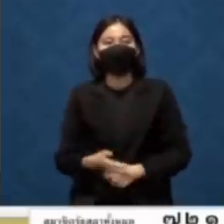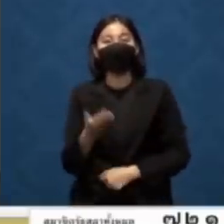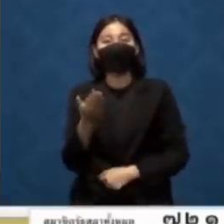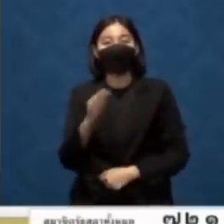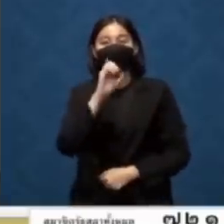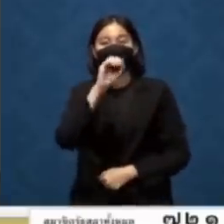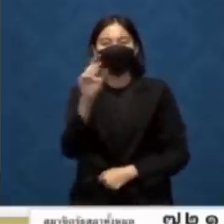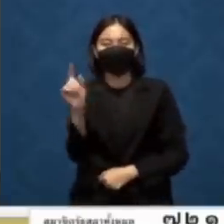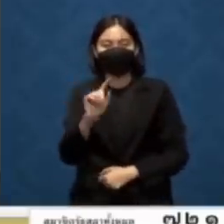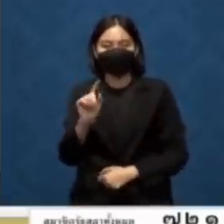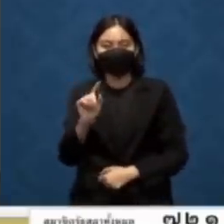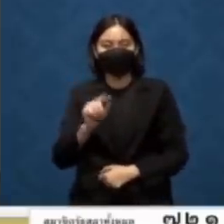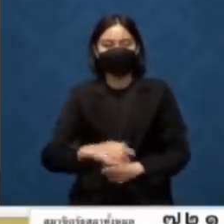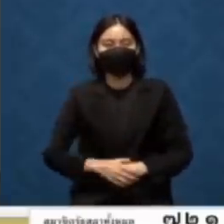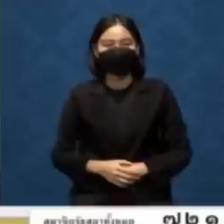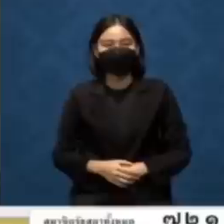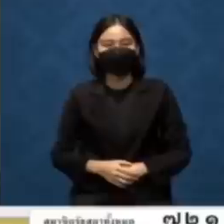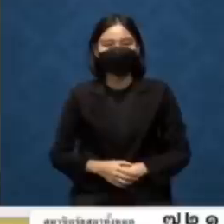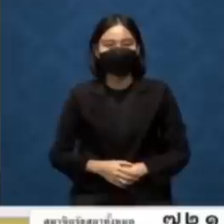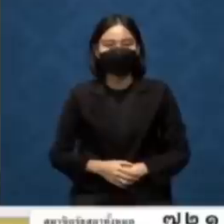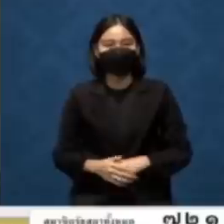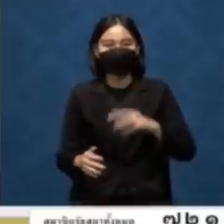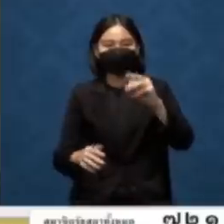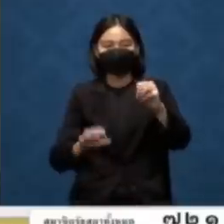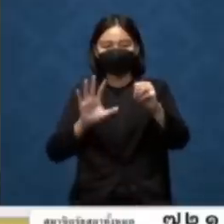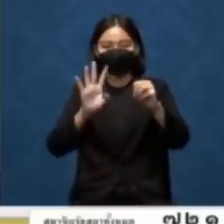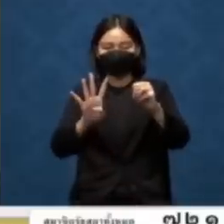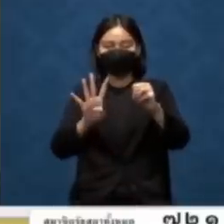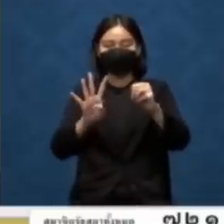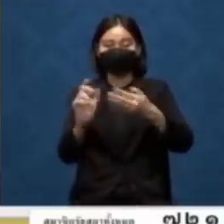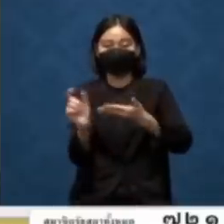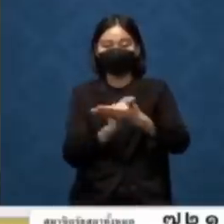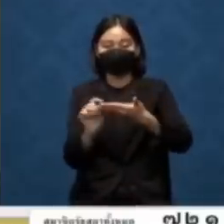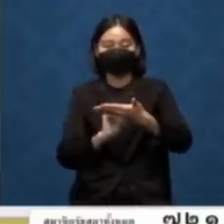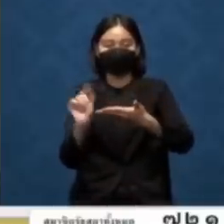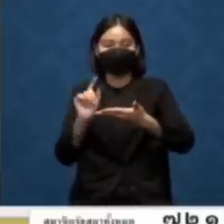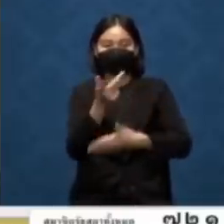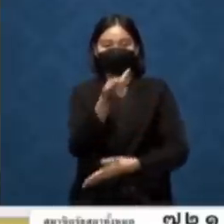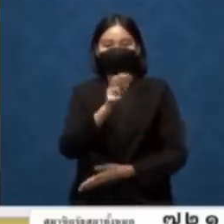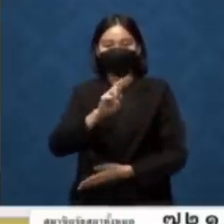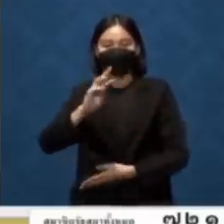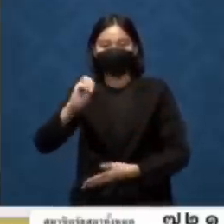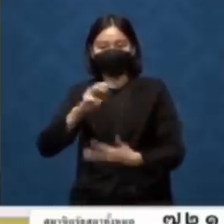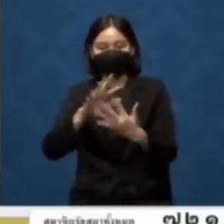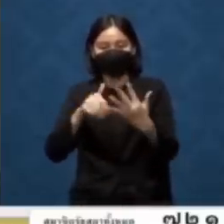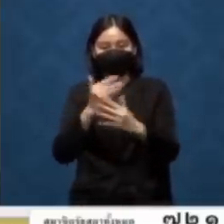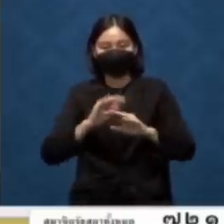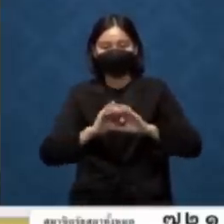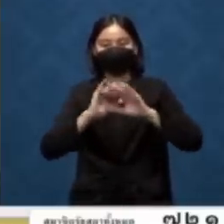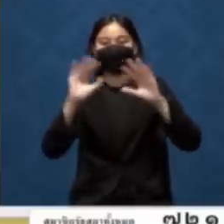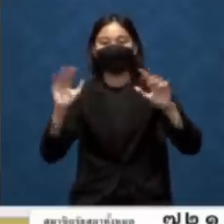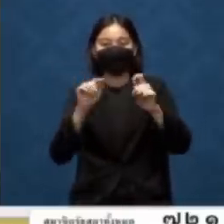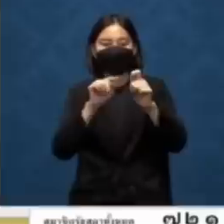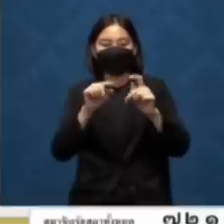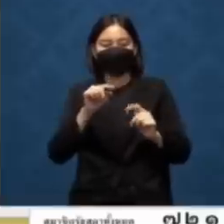จรง ๆ แล้วเนี่ย แม้ว่ากา tamamairy เนules จะเขียนเอาไ้ว่ให้คอร. ทำแผนยกเลิกภูมิภาพ ภัใน 2 ปี